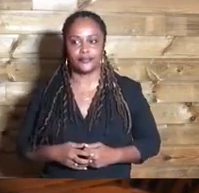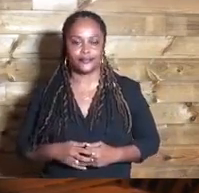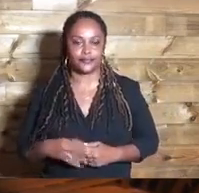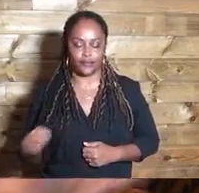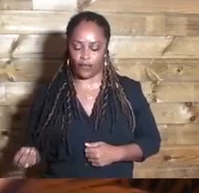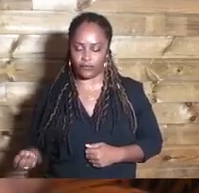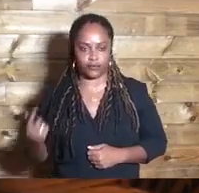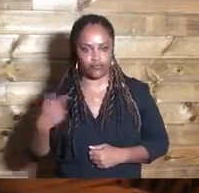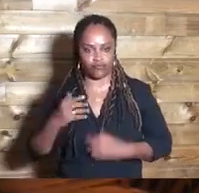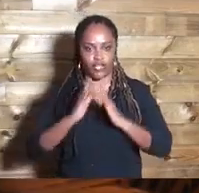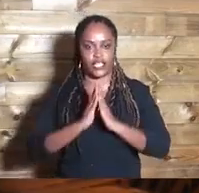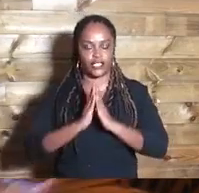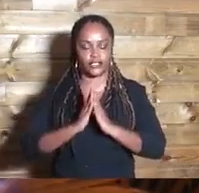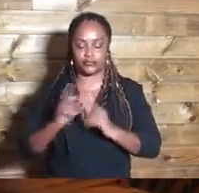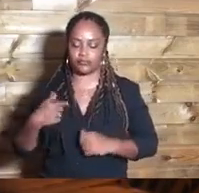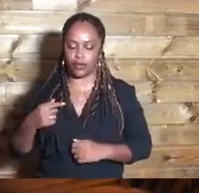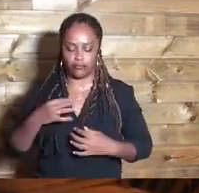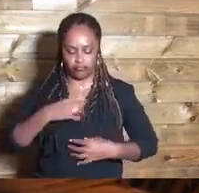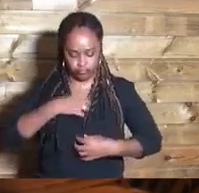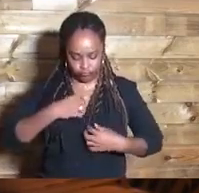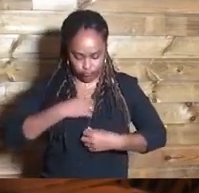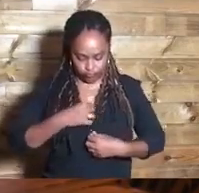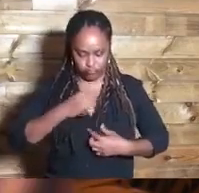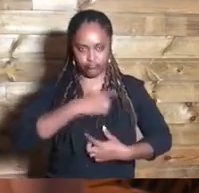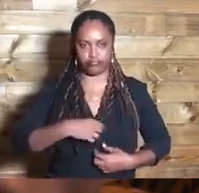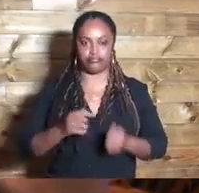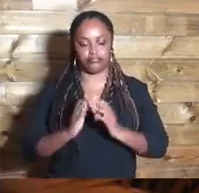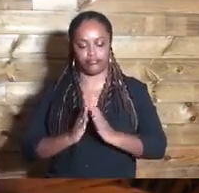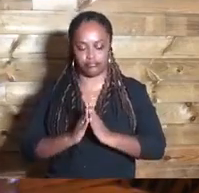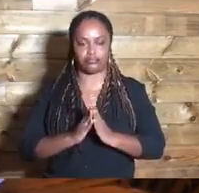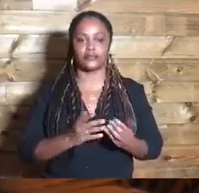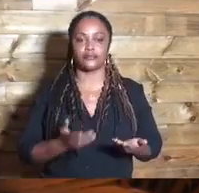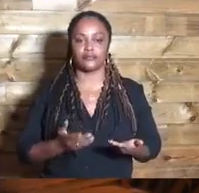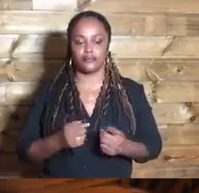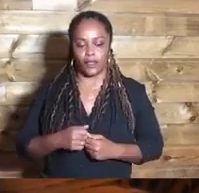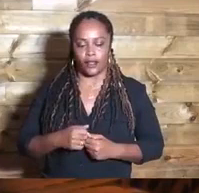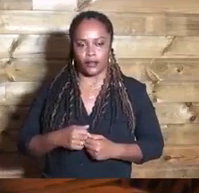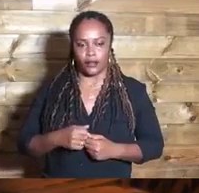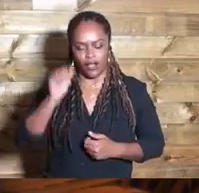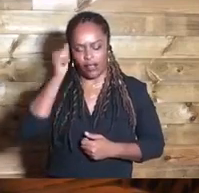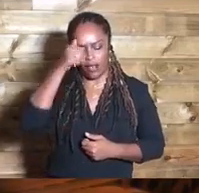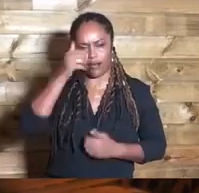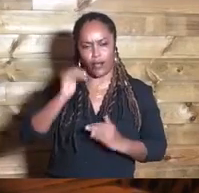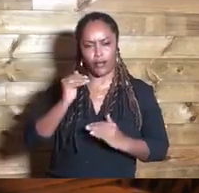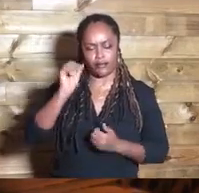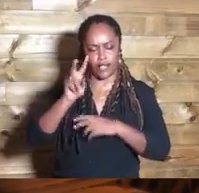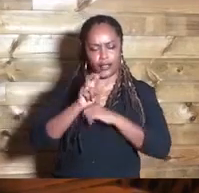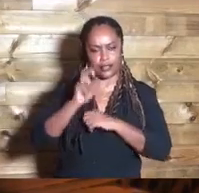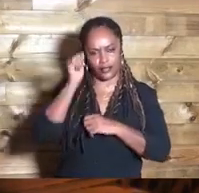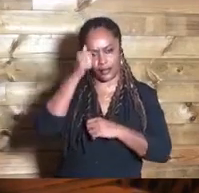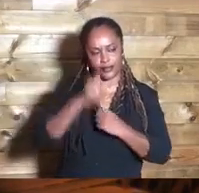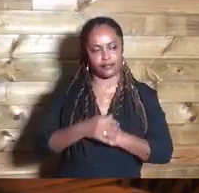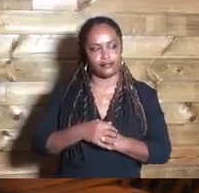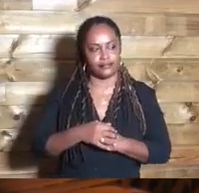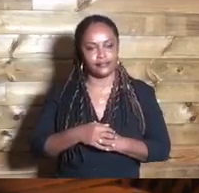Et bon, pas dans pont chapelle, pont l'église encore, mais rester en tête en moins de deux ou trois habitants. Et sans